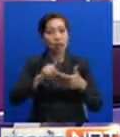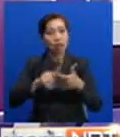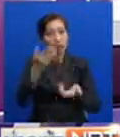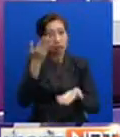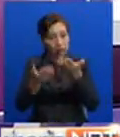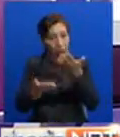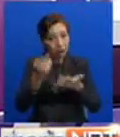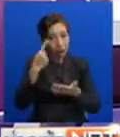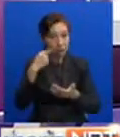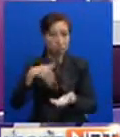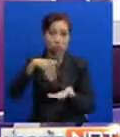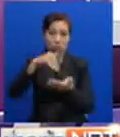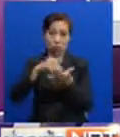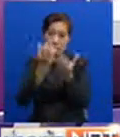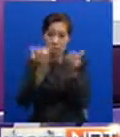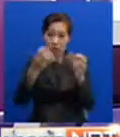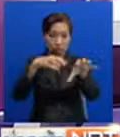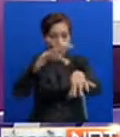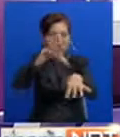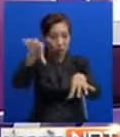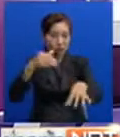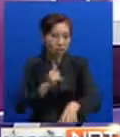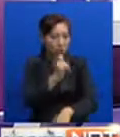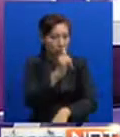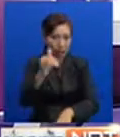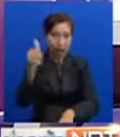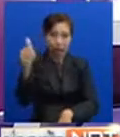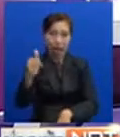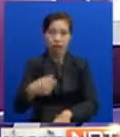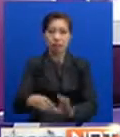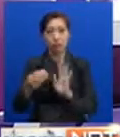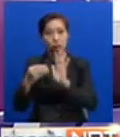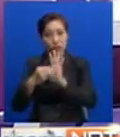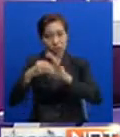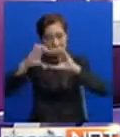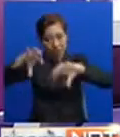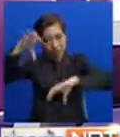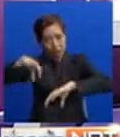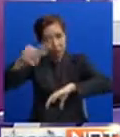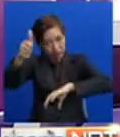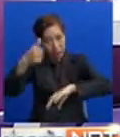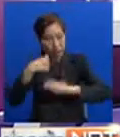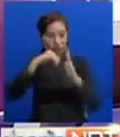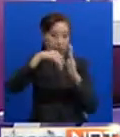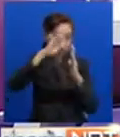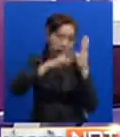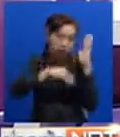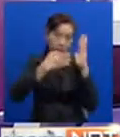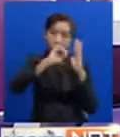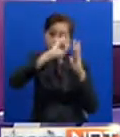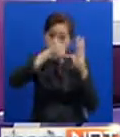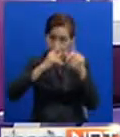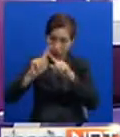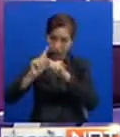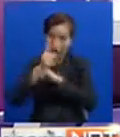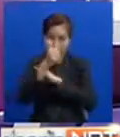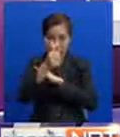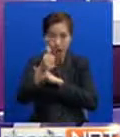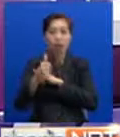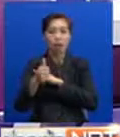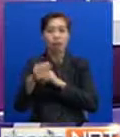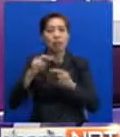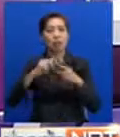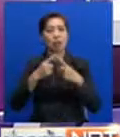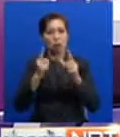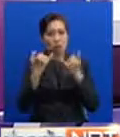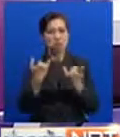ทางไปตามศูนย์ดำรงธรรมต่างๆนะทั้งในต่างจังหวัดหรือว่าที่ทำเนียบรัฐบาลซึ่งก็คือส่วนกลางนั่นเองแต่ว่าตอนนี้ค่ะหลายคนบอกว่า